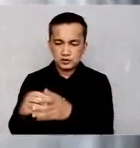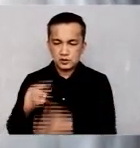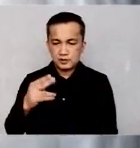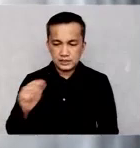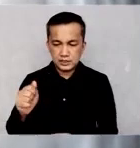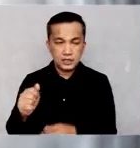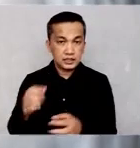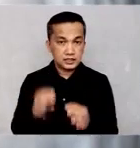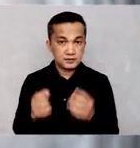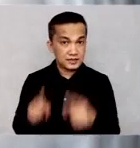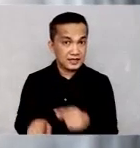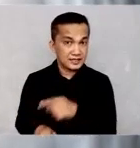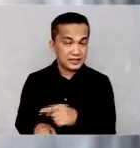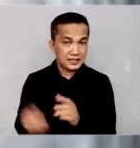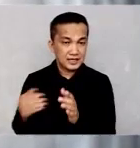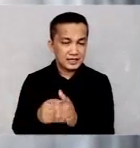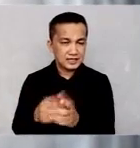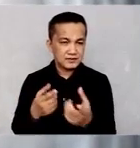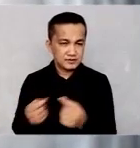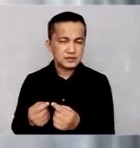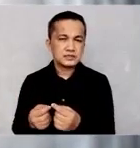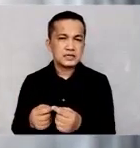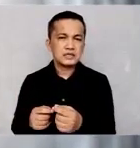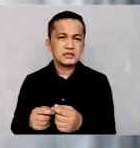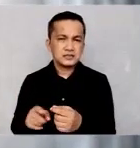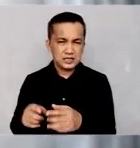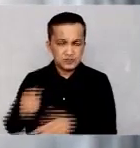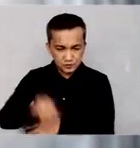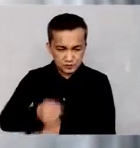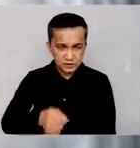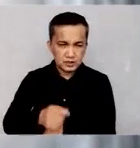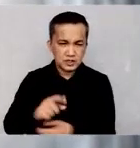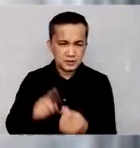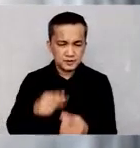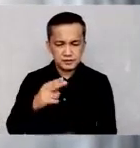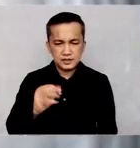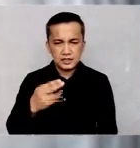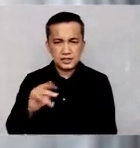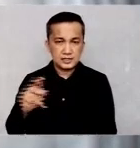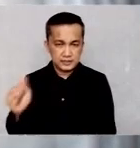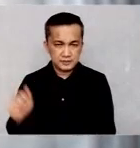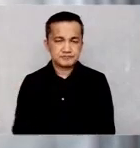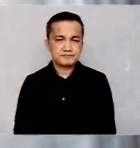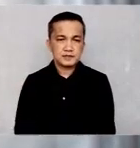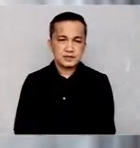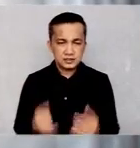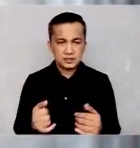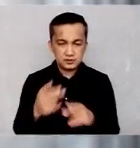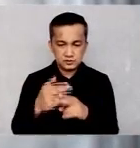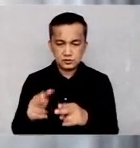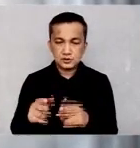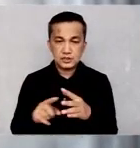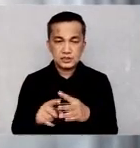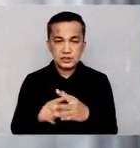ito, ay muling magsasagawa na naman ng mga pagdinig ukol sa Maharlika. Sa ngayon, maya-maya lamang ay